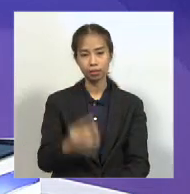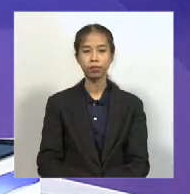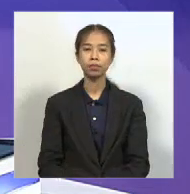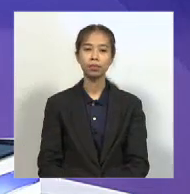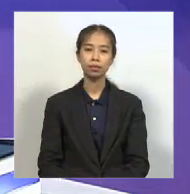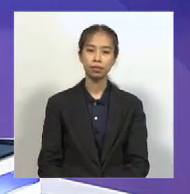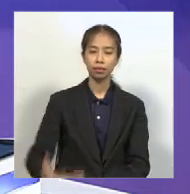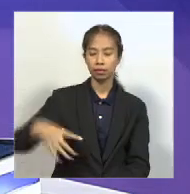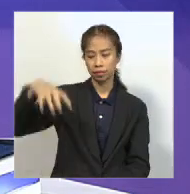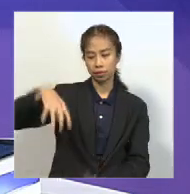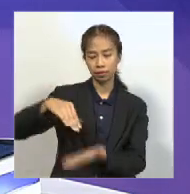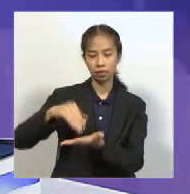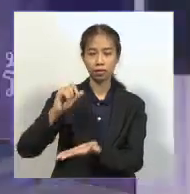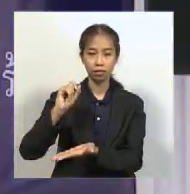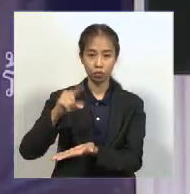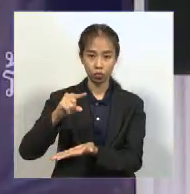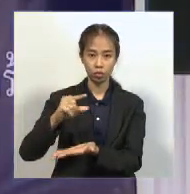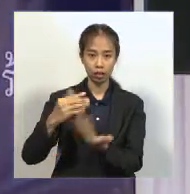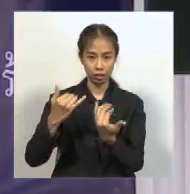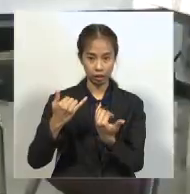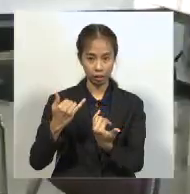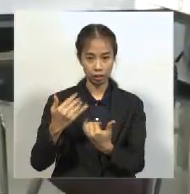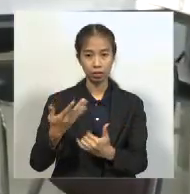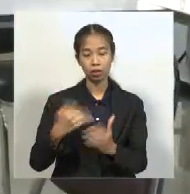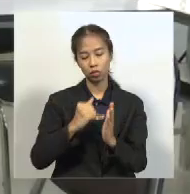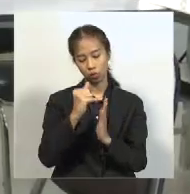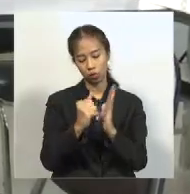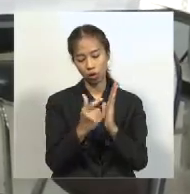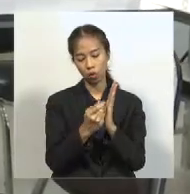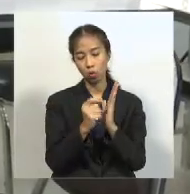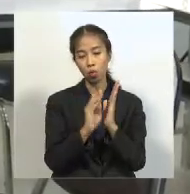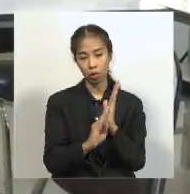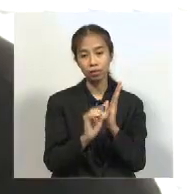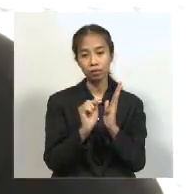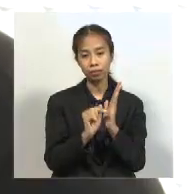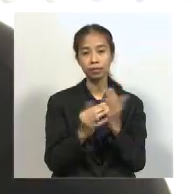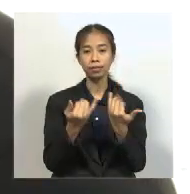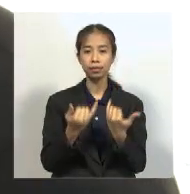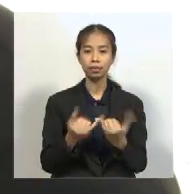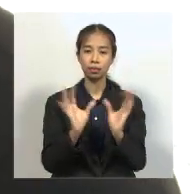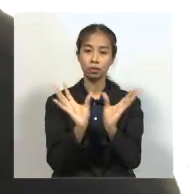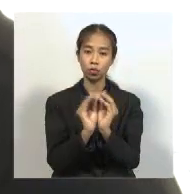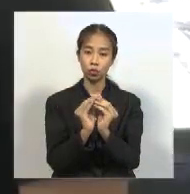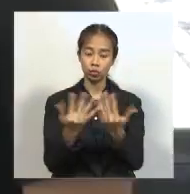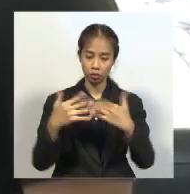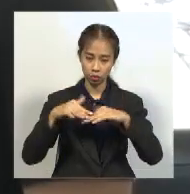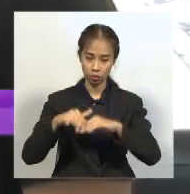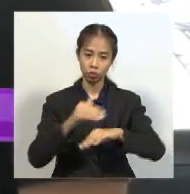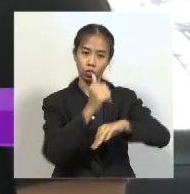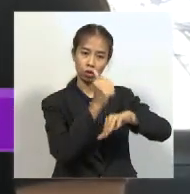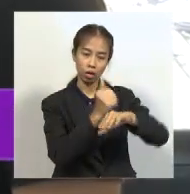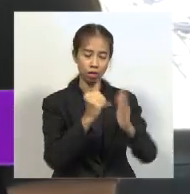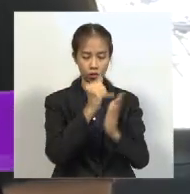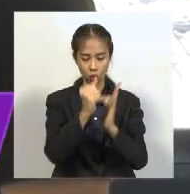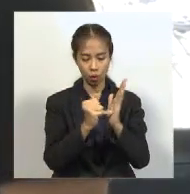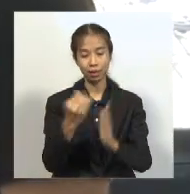โดยกองบัญชาการและบรรเทาสาธารณภัยแห่งชาติส่วนหน้าที่จังหวัดอุบลราชธานีมีการประชุมร่วมกับผู้ว่าราชการจังหวัดทั้ง4